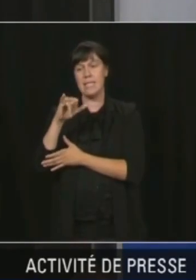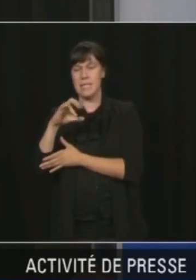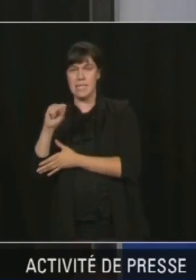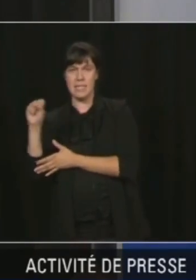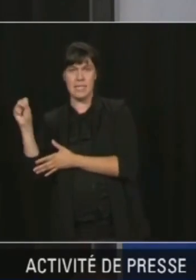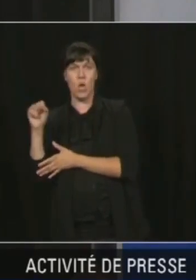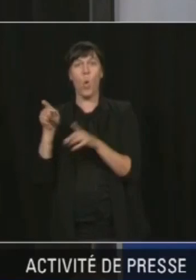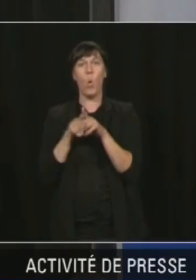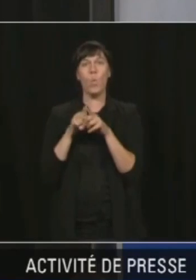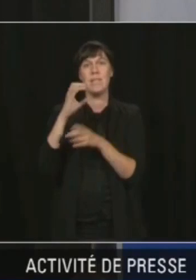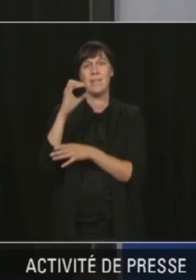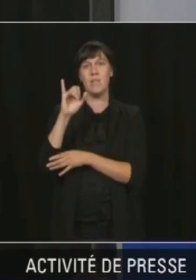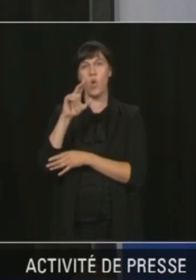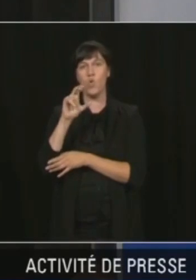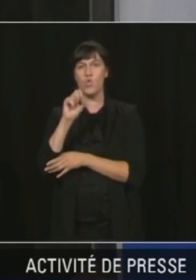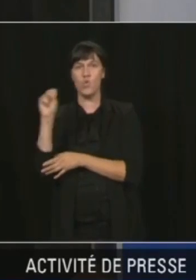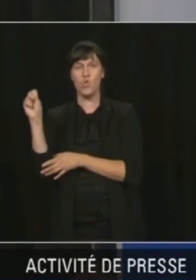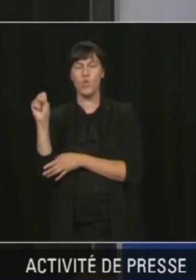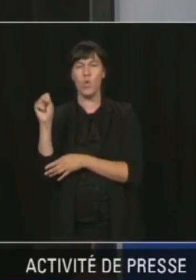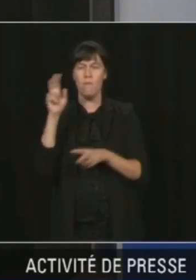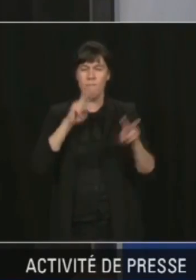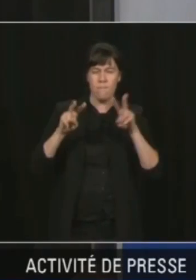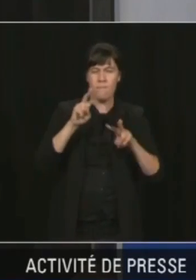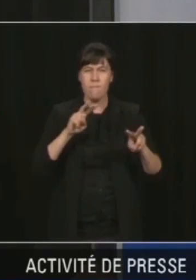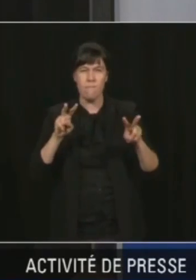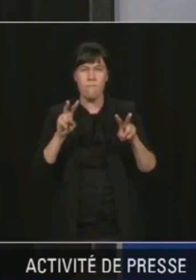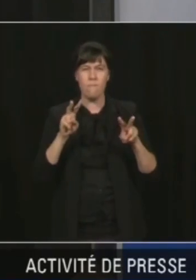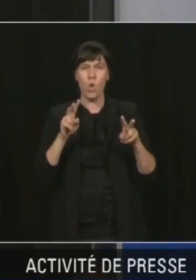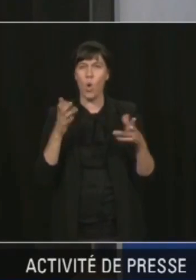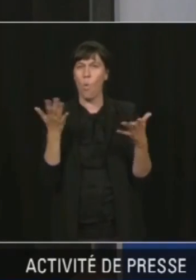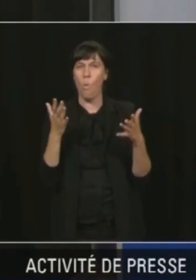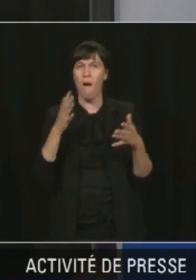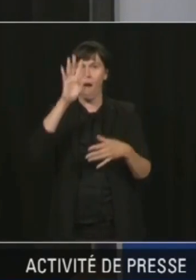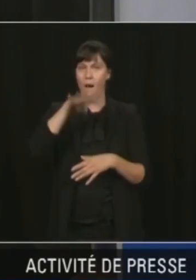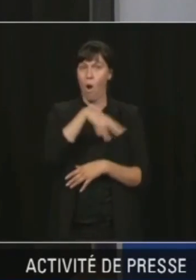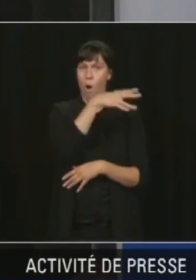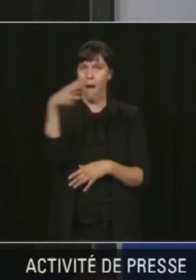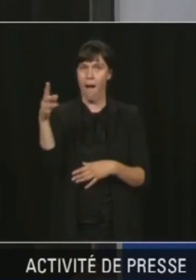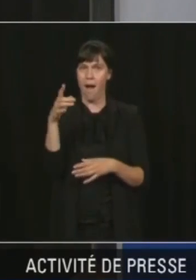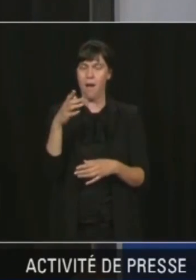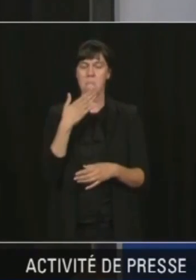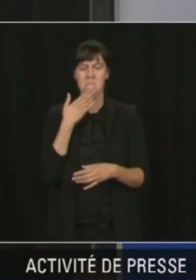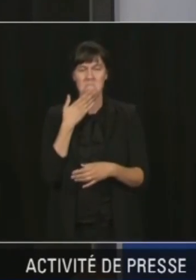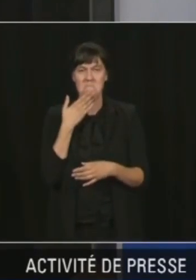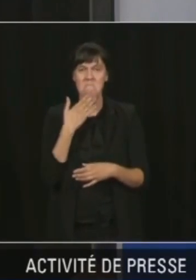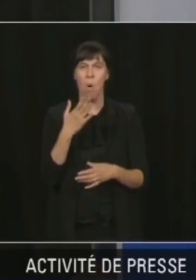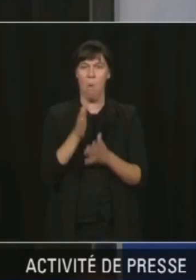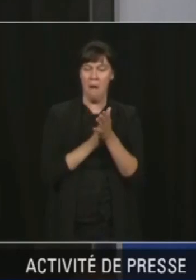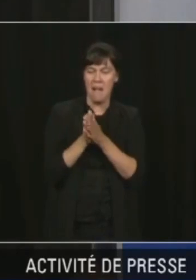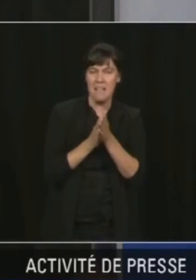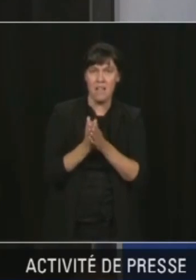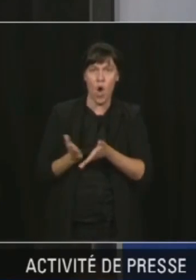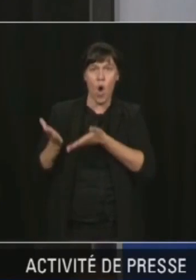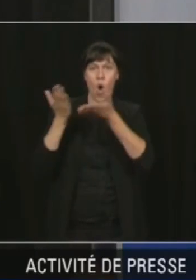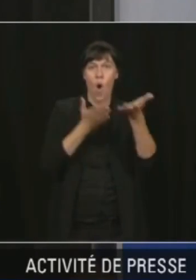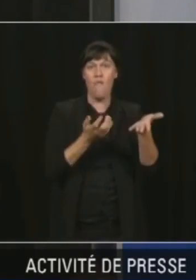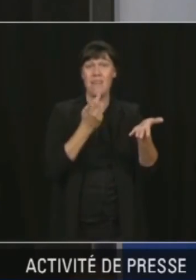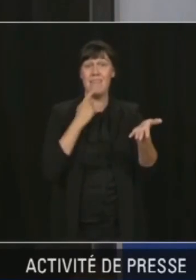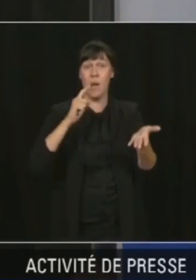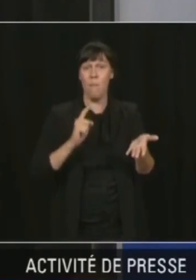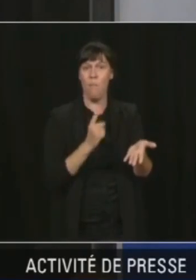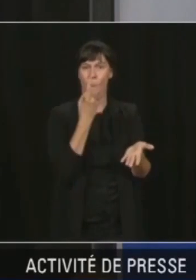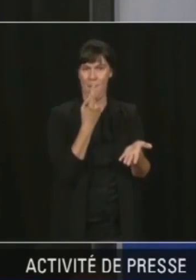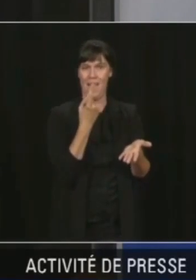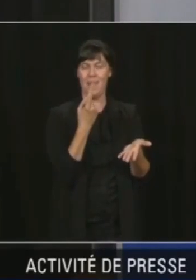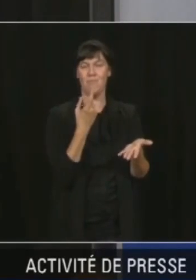d'abord être offerts aux infirmières du réseau public, donc avant les infirmières qui passent par